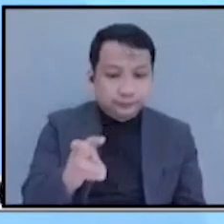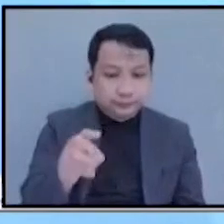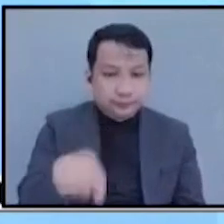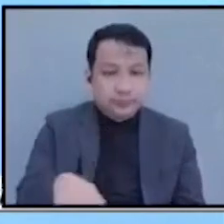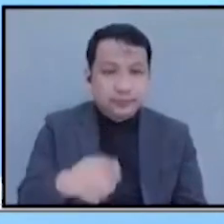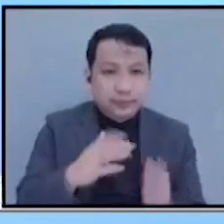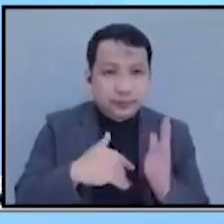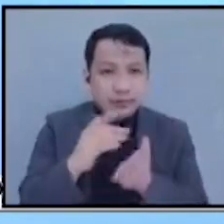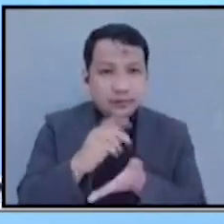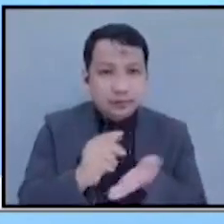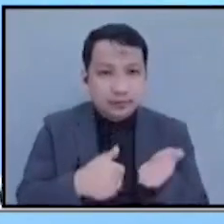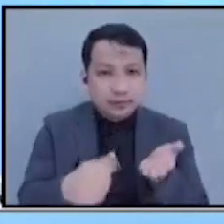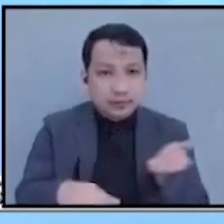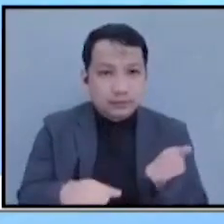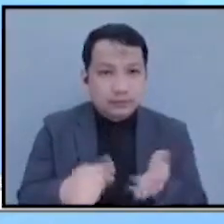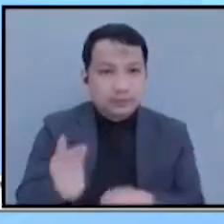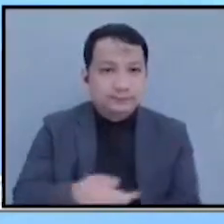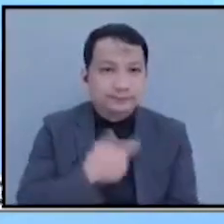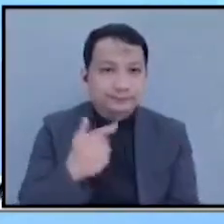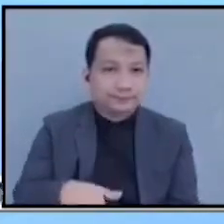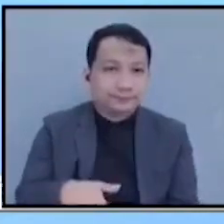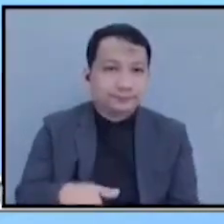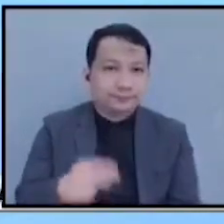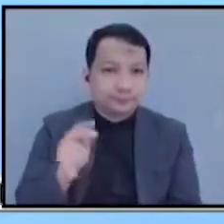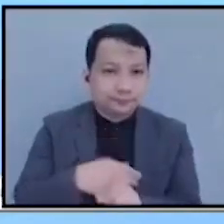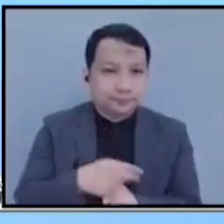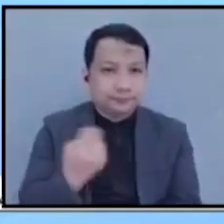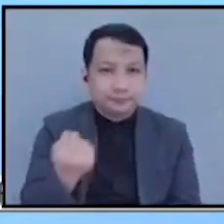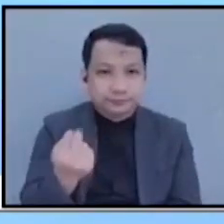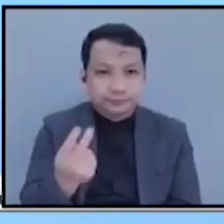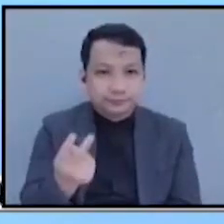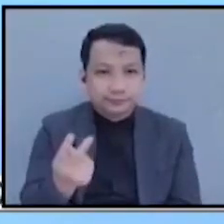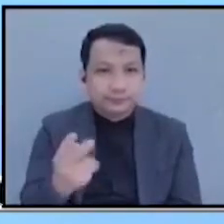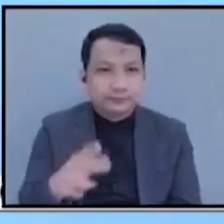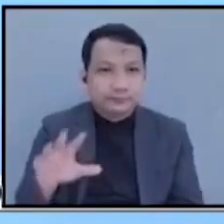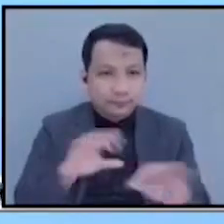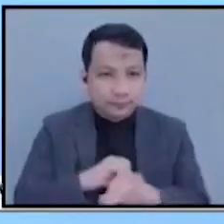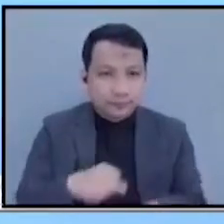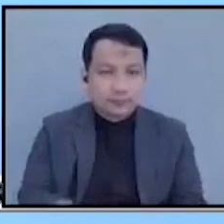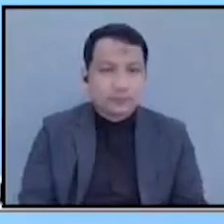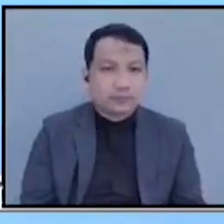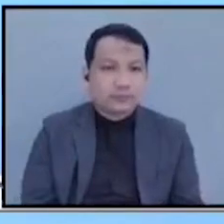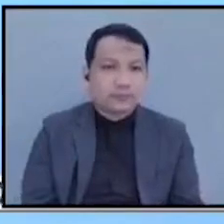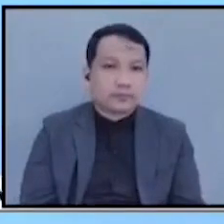at tatagal ito hanggang November 12 at pagkatapos niyan ay dadalhin ito